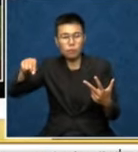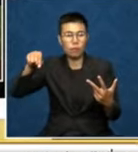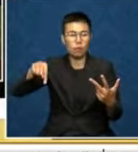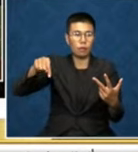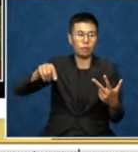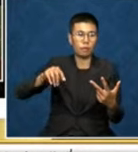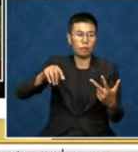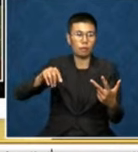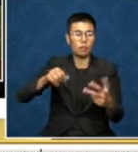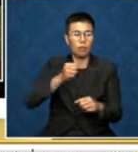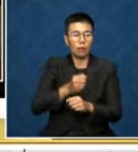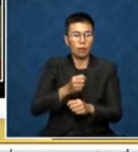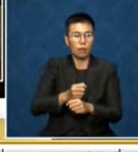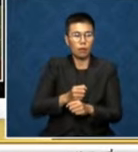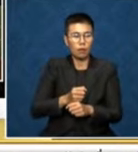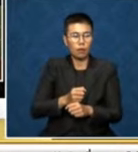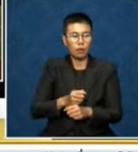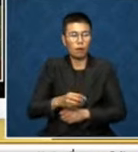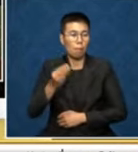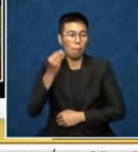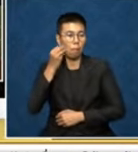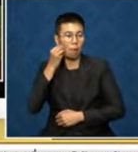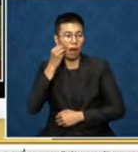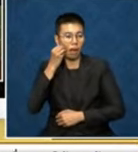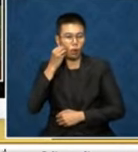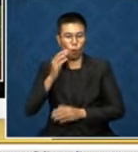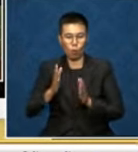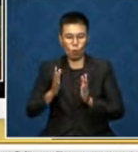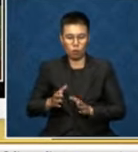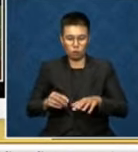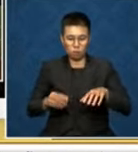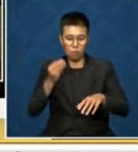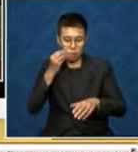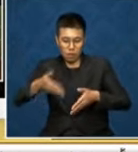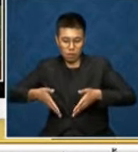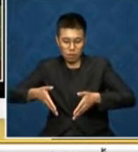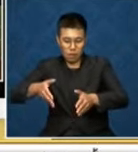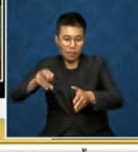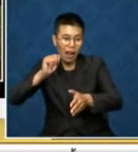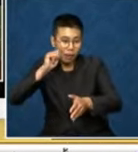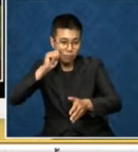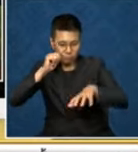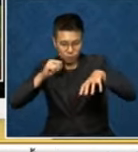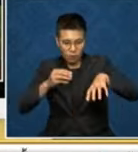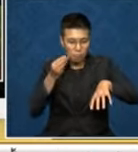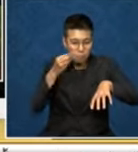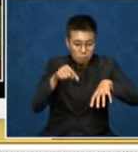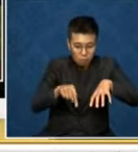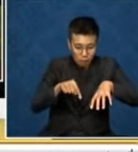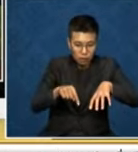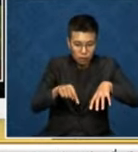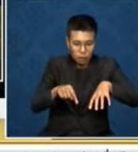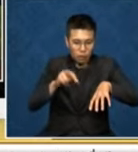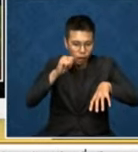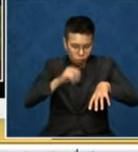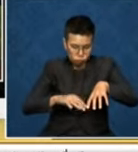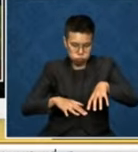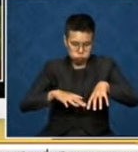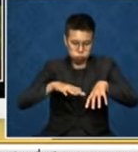นที่อยู่ริมคลองเนี่ยก็ได้รับผลกระทบเช่นเดียวกันนะครับแต่มักตกสำรวจเพราะหน่วยราชการมักจะบอกว่าอยู่หลังประตูระบาย